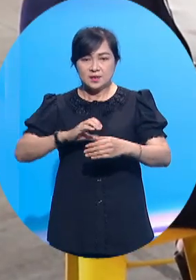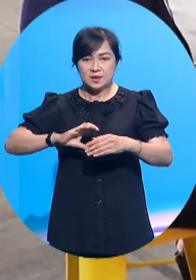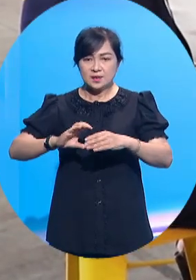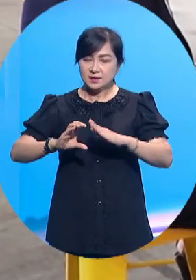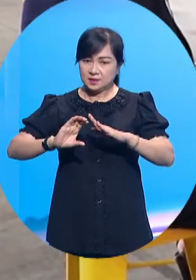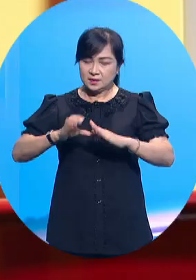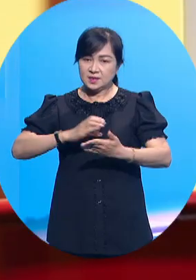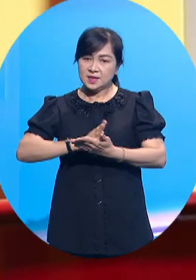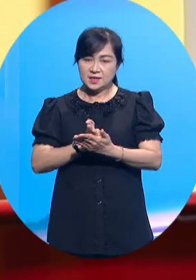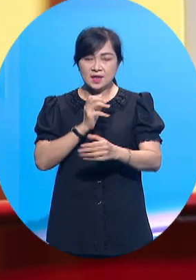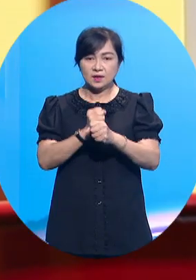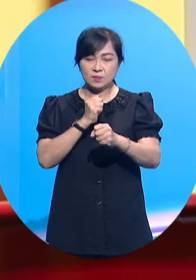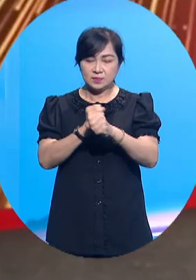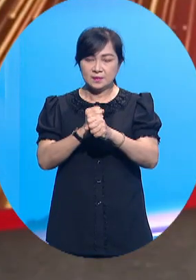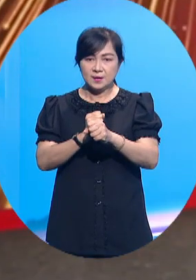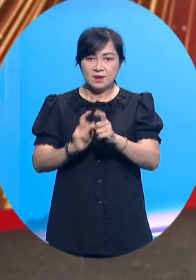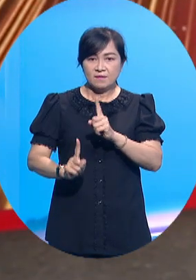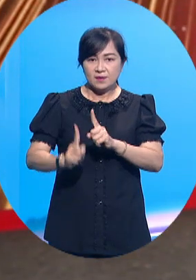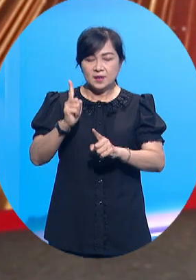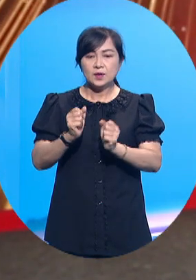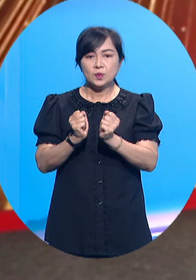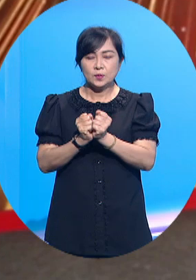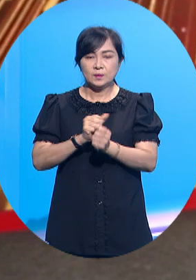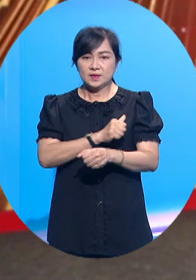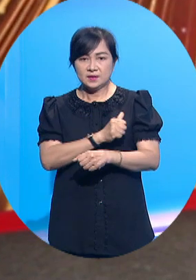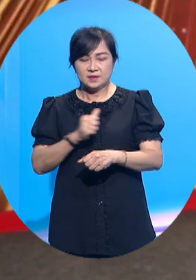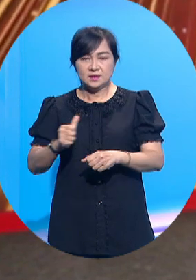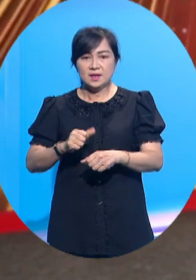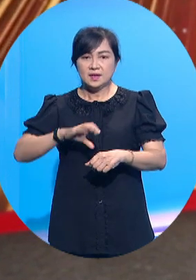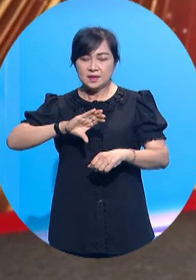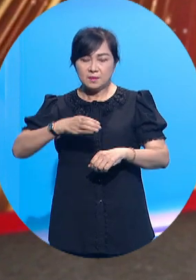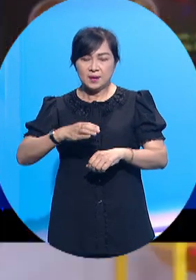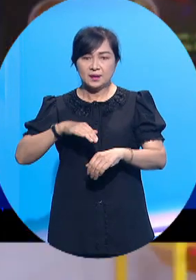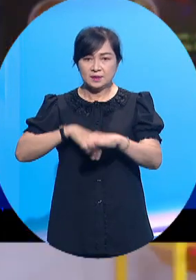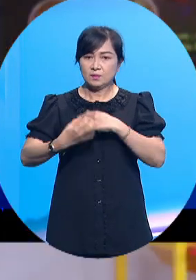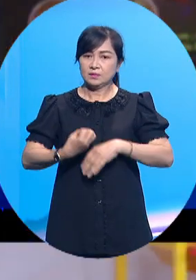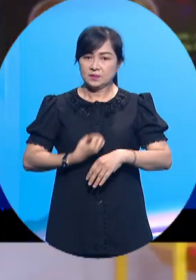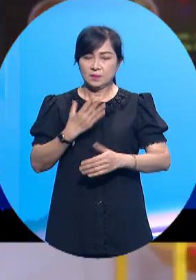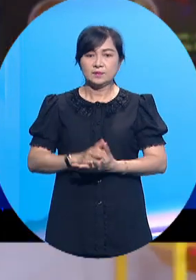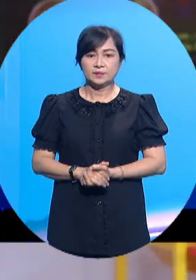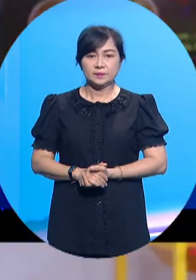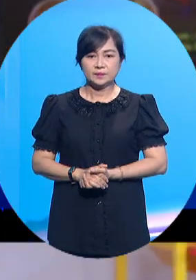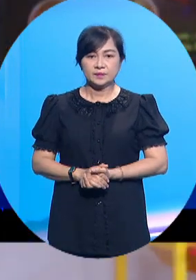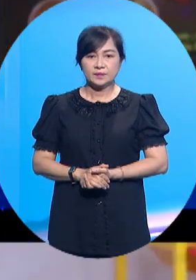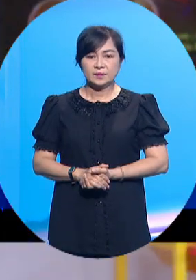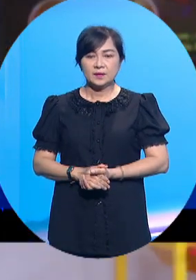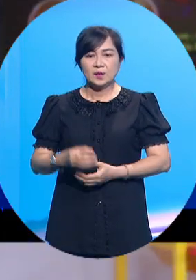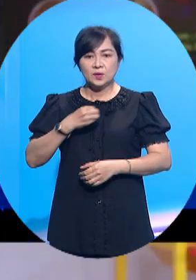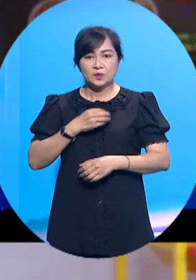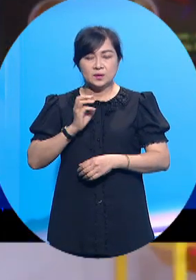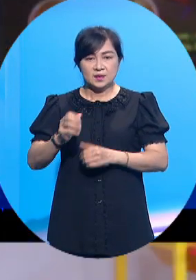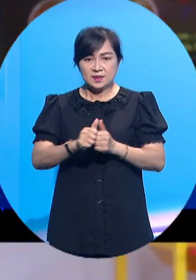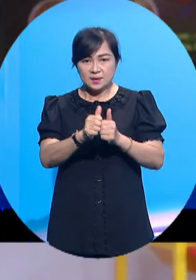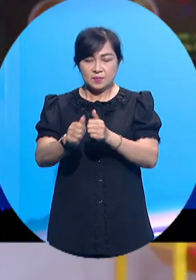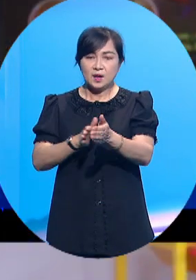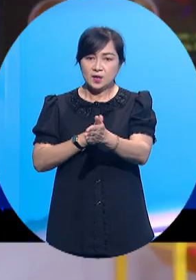những câu chuyện làm nghề và hành trình vươn lên của những người thợ máy trong công việc và cuộc sống. Vô cùng tự hào, tôi sẽ gắn bó